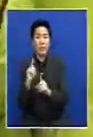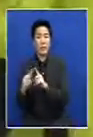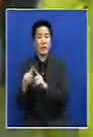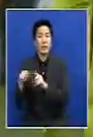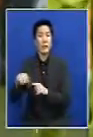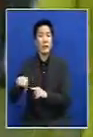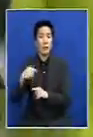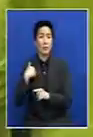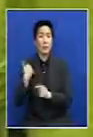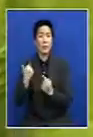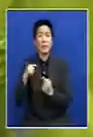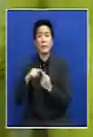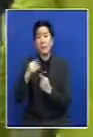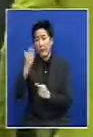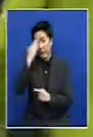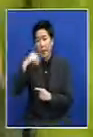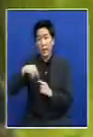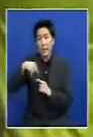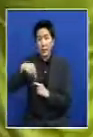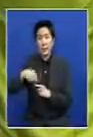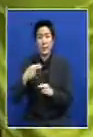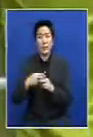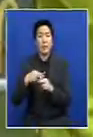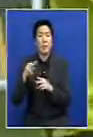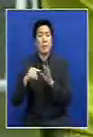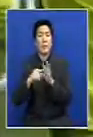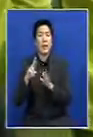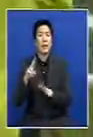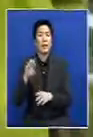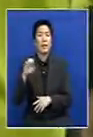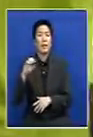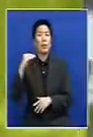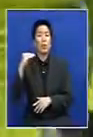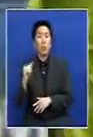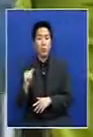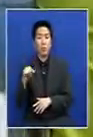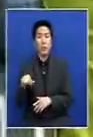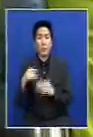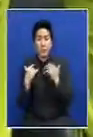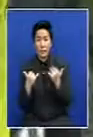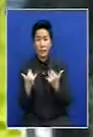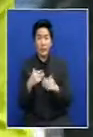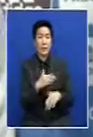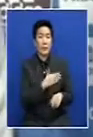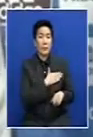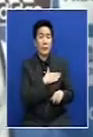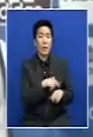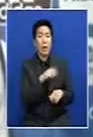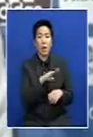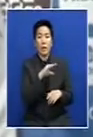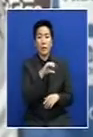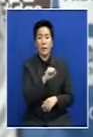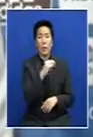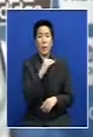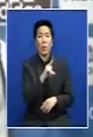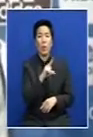ลโดยที่กองหน้าจะเป็นมาริโอโกเมสนะครับยืนเป็นศูนย์หน้าตัวเป้านะครับส่วนทีมชาติสโลวาเกียเข้ามาในฐ